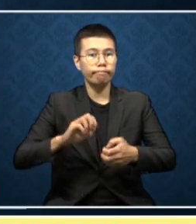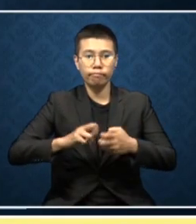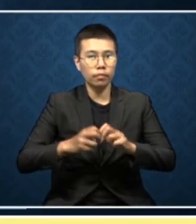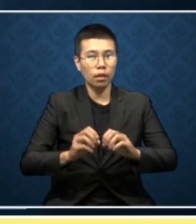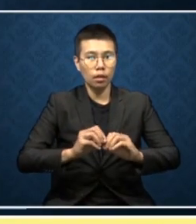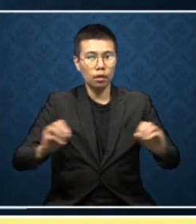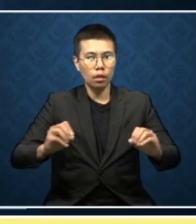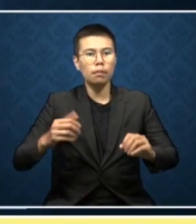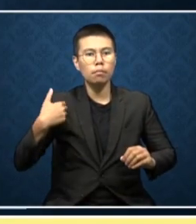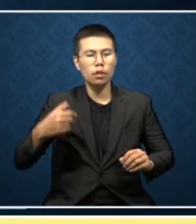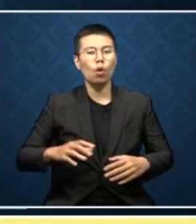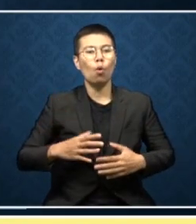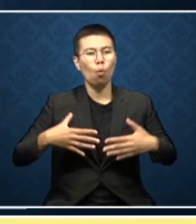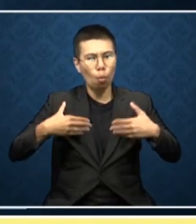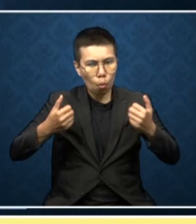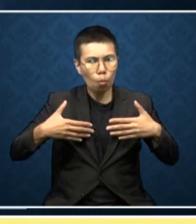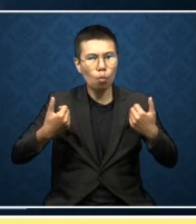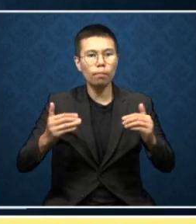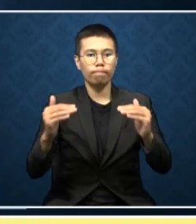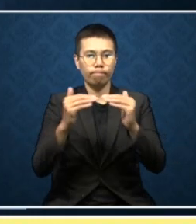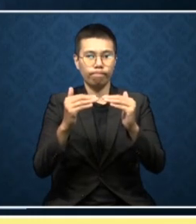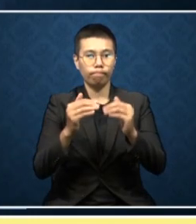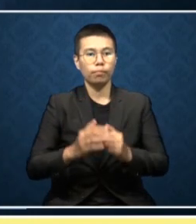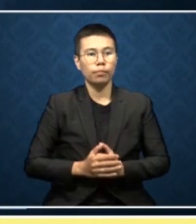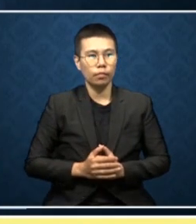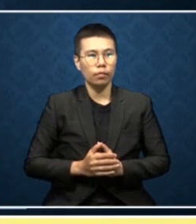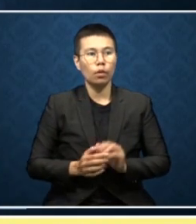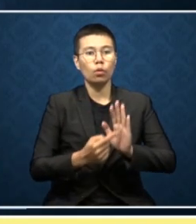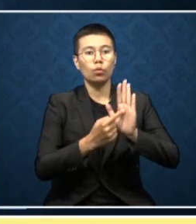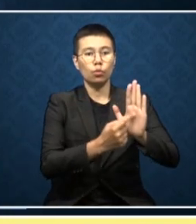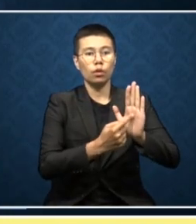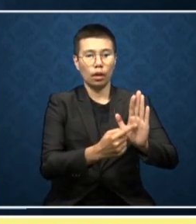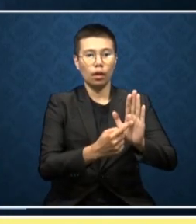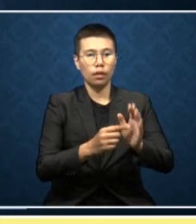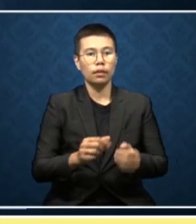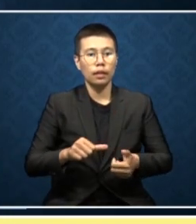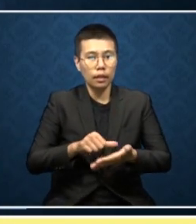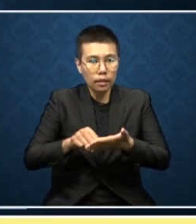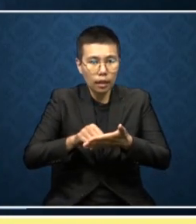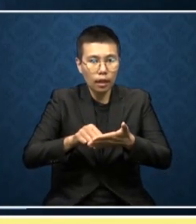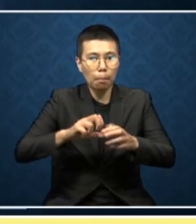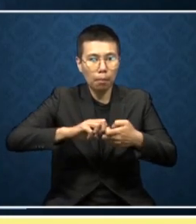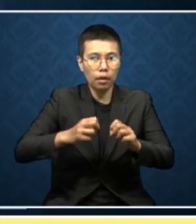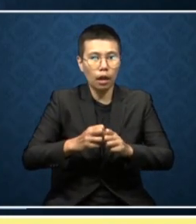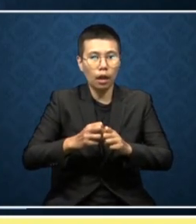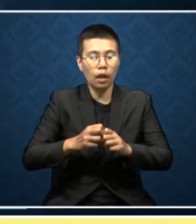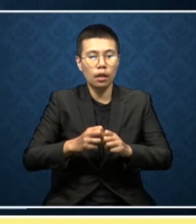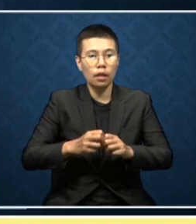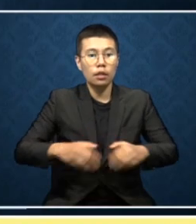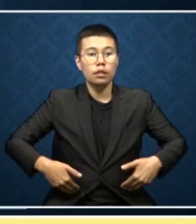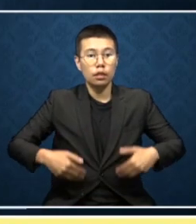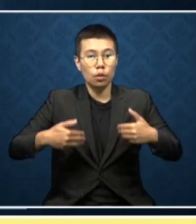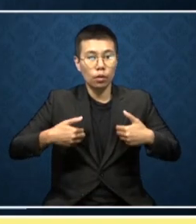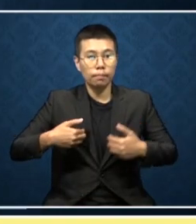สุขที่แท้จริงด้วยค่ะตัวอย่างบางตอนของหลักธรรมะที่ใช้ในการแก้ไขปัญหาการดำรงชีวิตใน